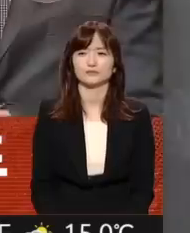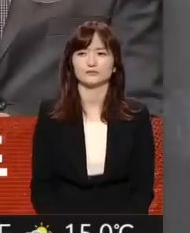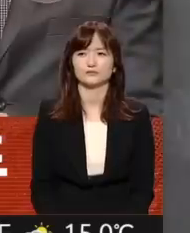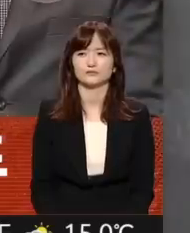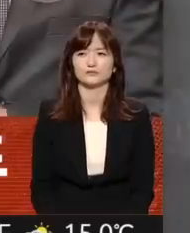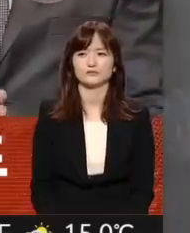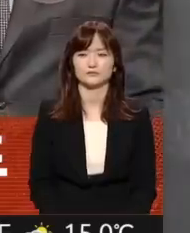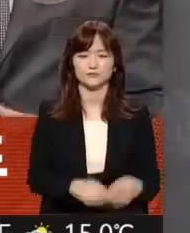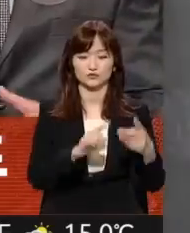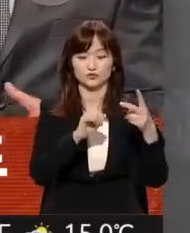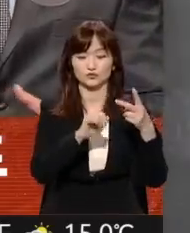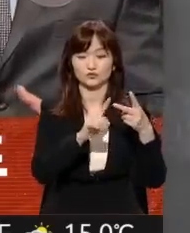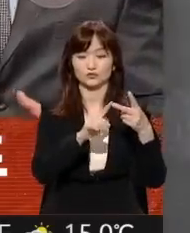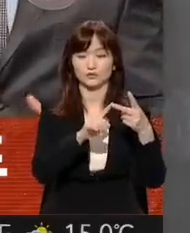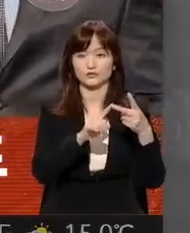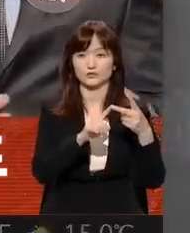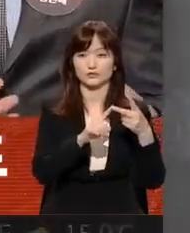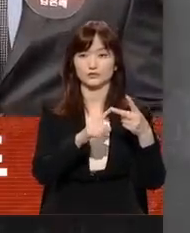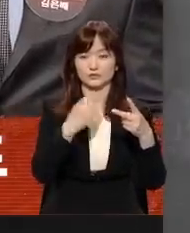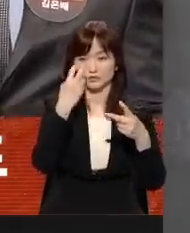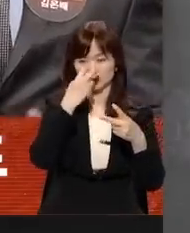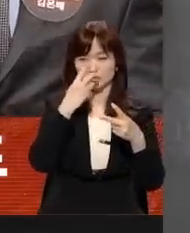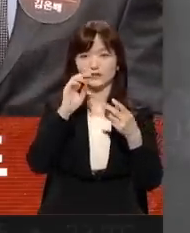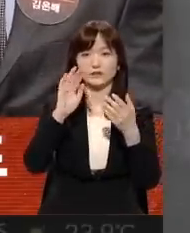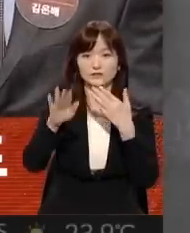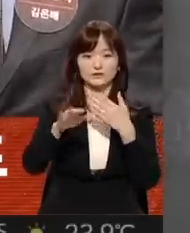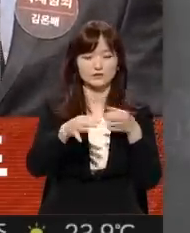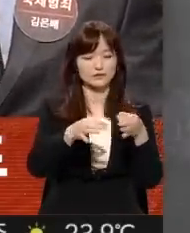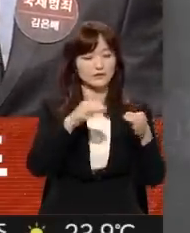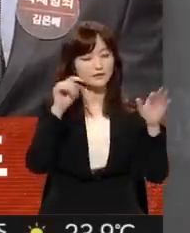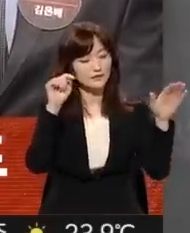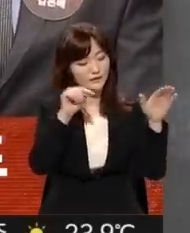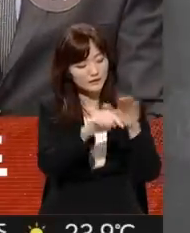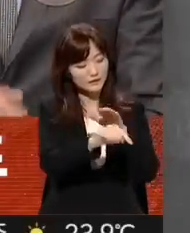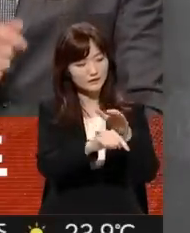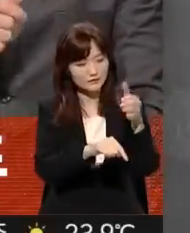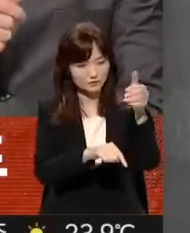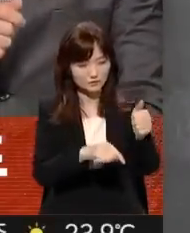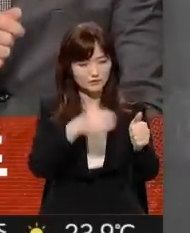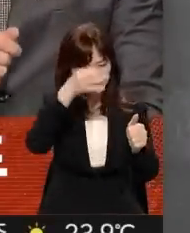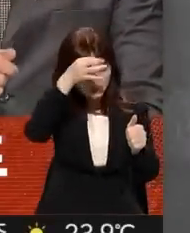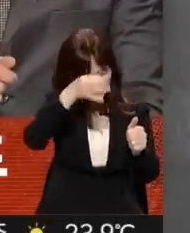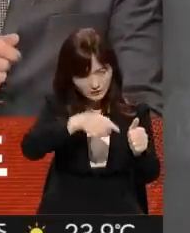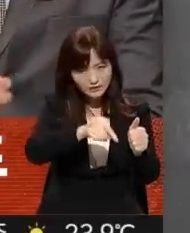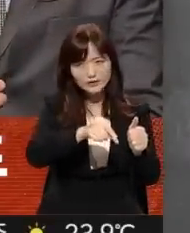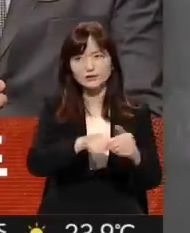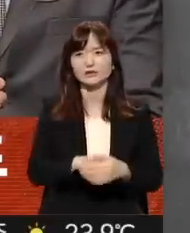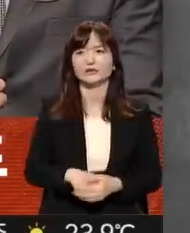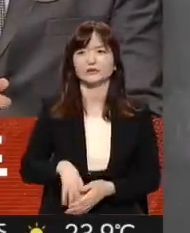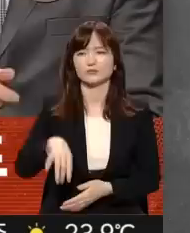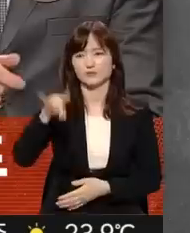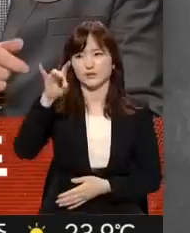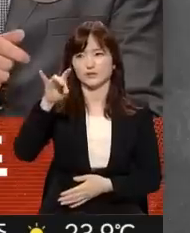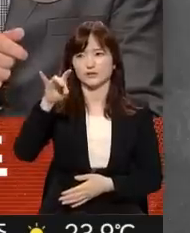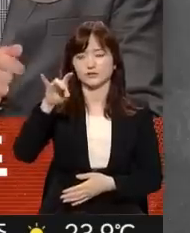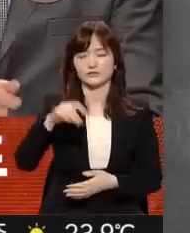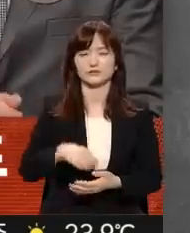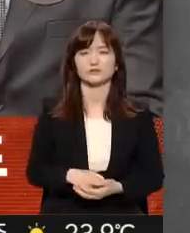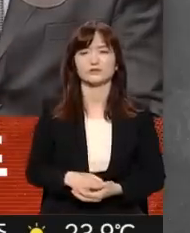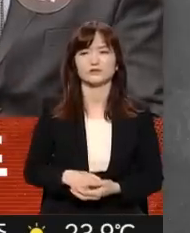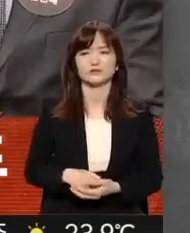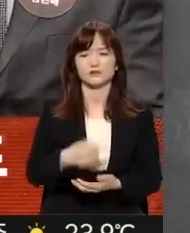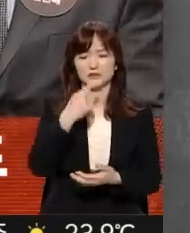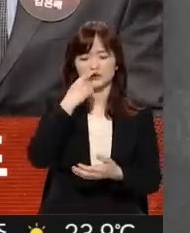번째 한 사람은 조사받은 다음에 그 업주한테 와서 사과를 했지 않습니까? 그런데 먼저 뿌렸던 저 남자, 시발점인 저